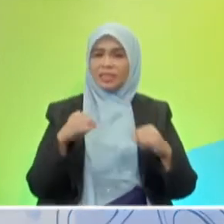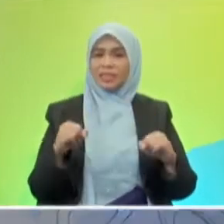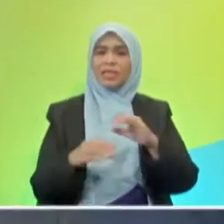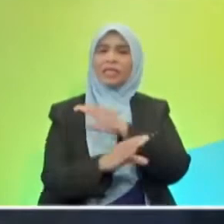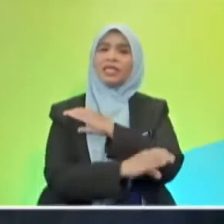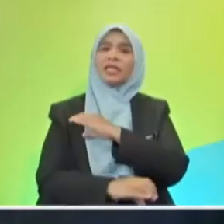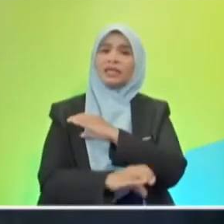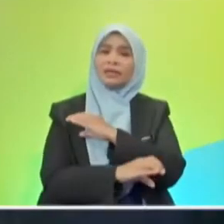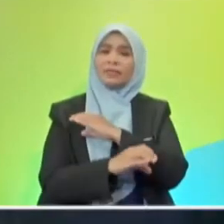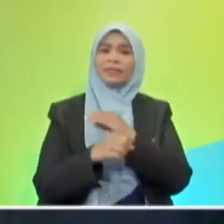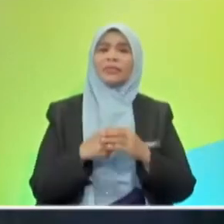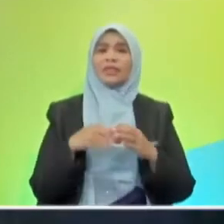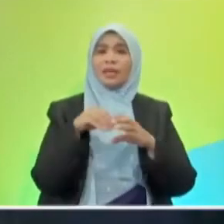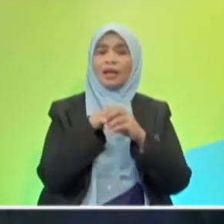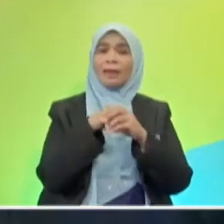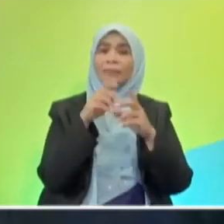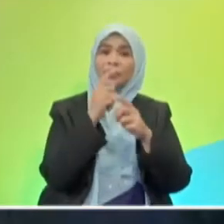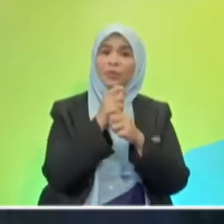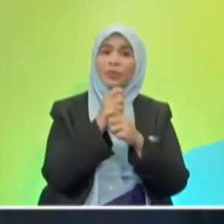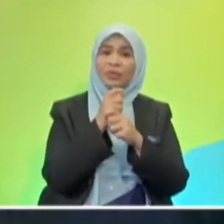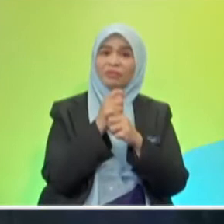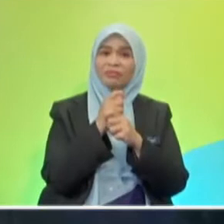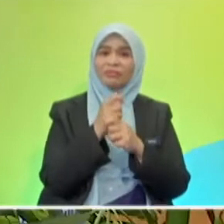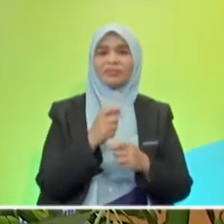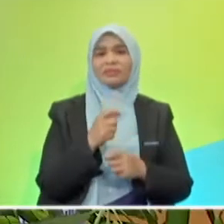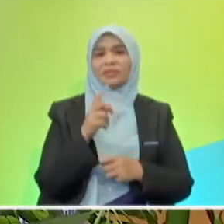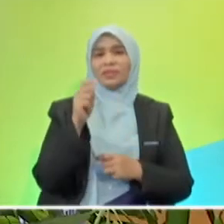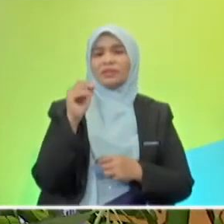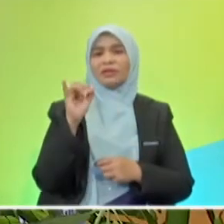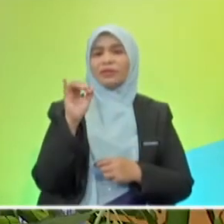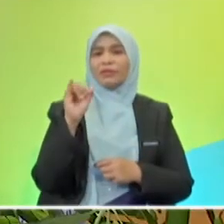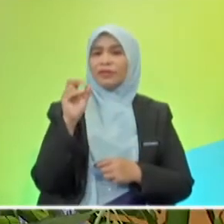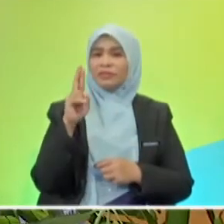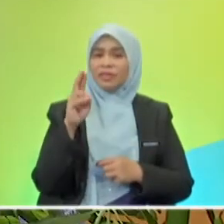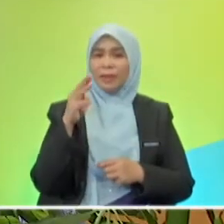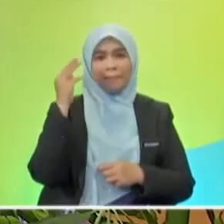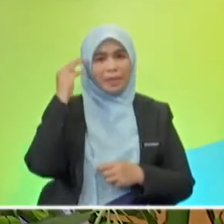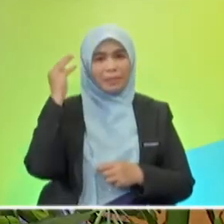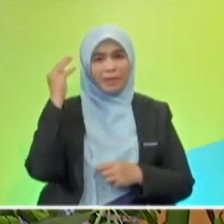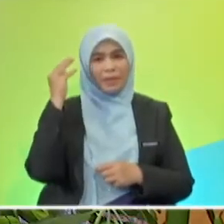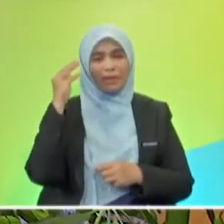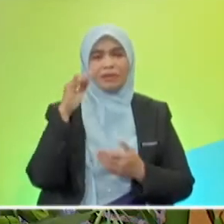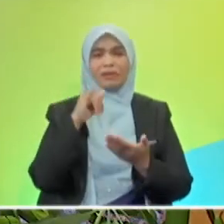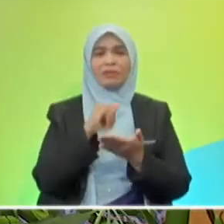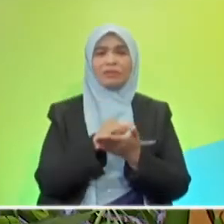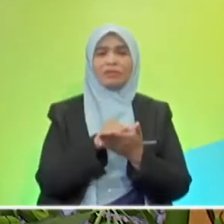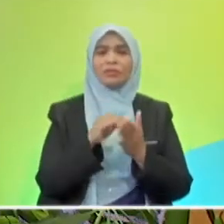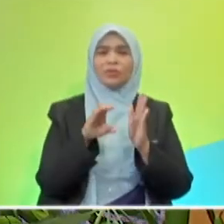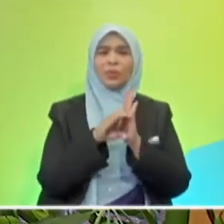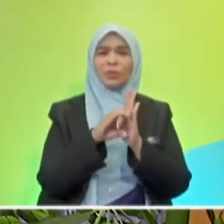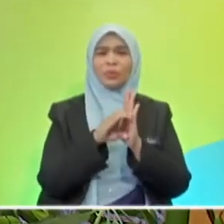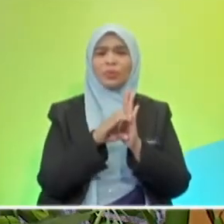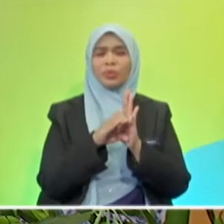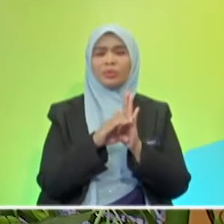Nabi Yusuf dalam tugas J mentafsir mimpi walaupun aku yang jinak tafsir nih tadi orang KTP pahit untuk